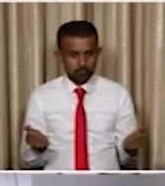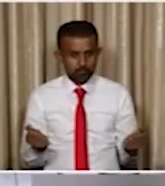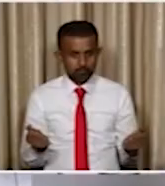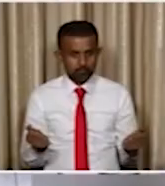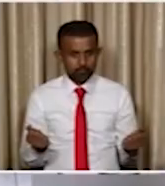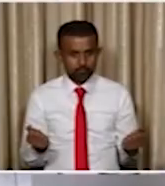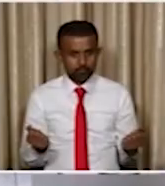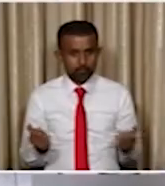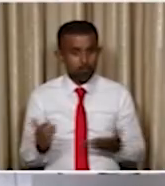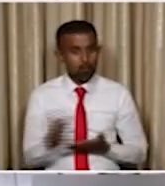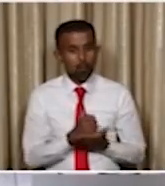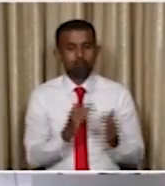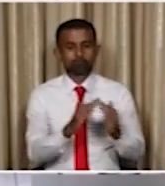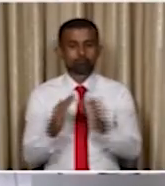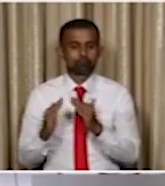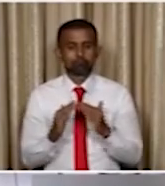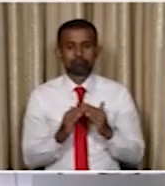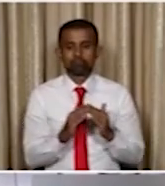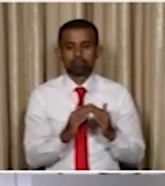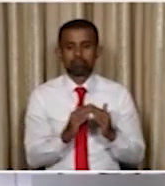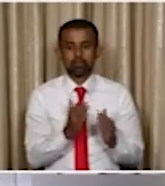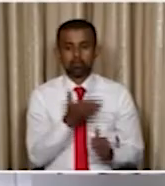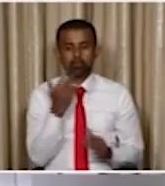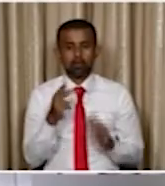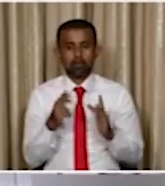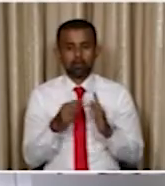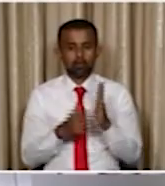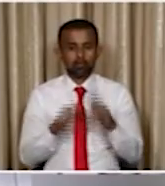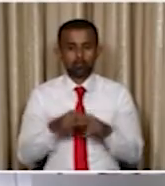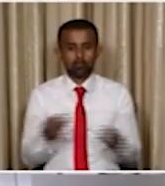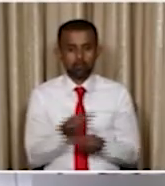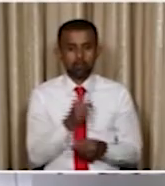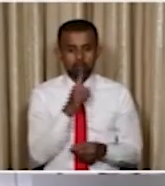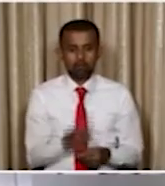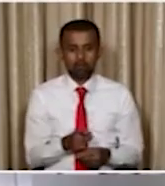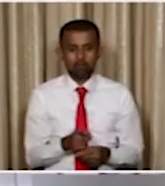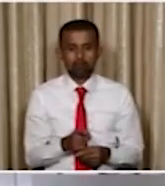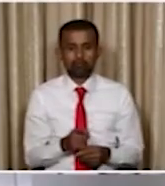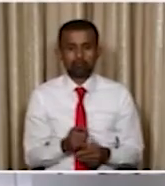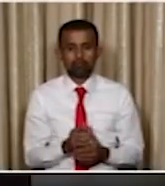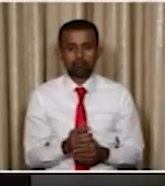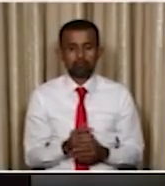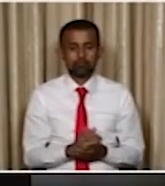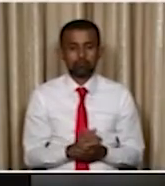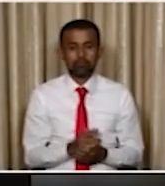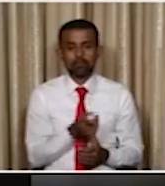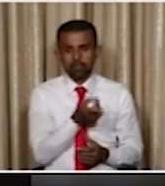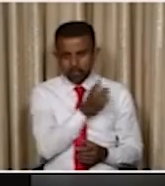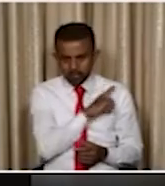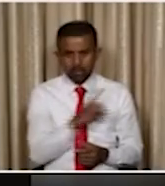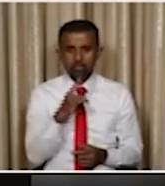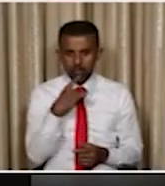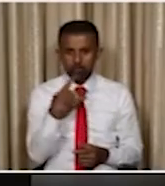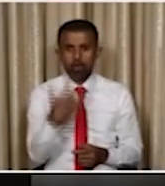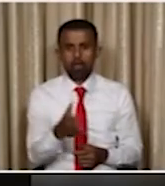කළා නැහැ. සියලු ගෙවල් වලට අය කරන්න පුළුවන් කියලා තමයි IMF agreement එක කියන්නේ. ඊයේ ජනාධිපතිවරයා හරි එහෙම කිව්වා. ජනාධිපතිවරයා හැටියට පැහැදිලි ප්‍රකාශයක් කරා ඉතින් ඒක